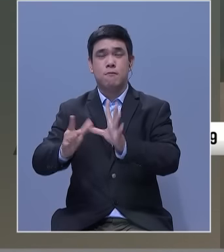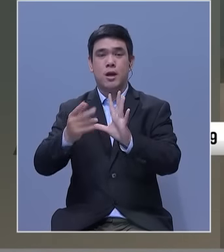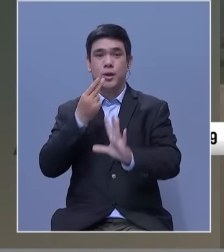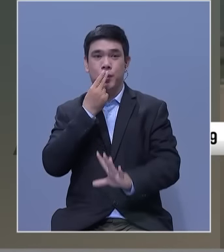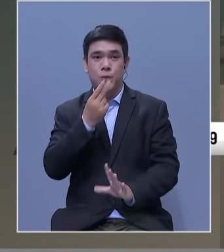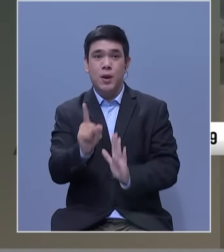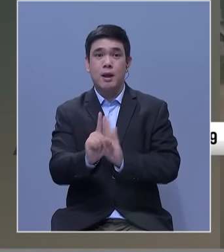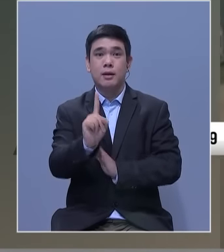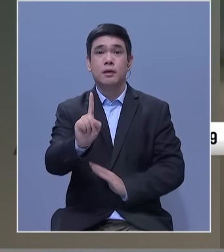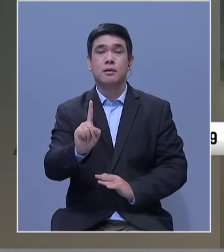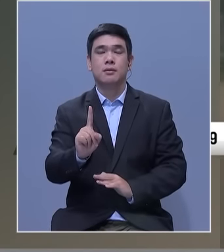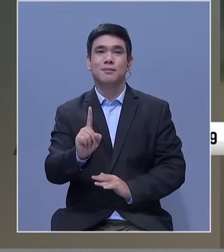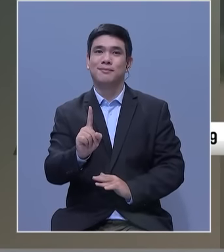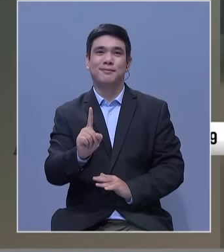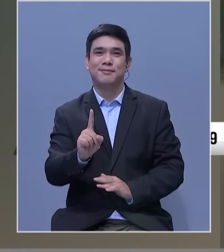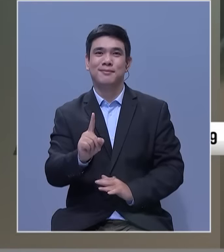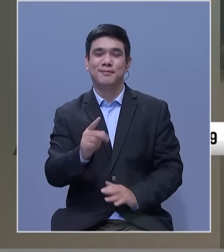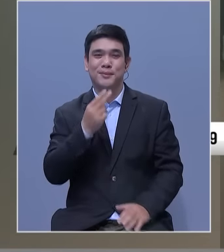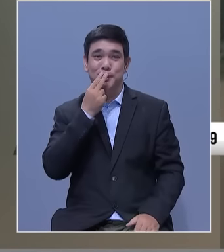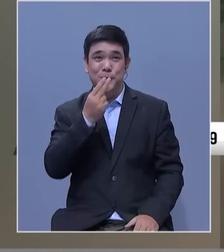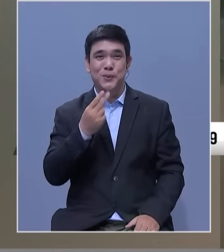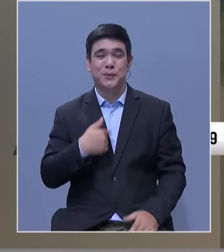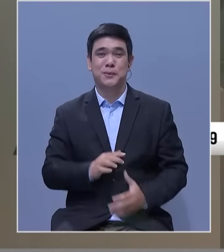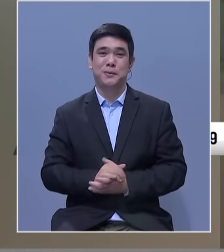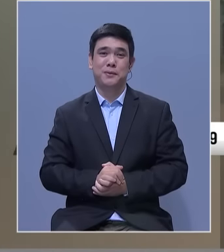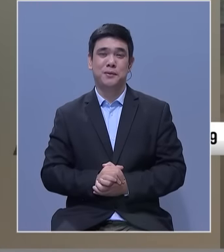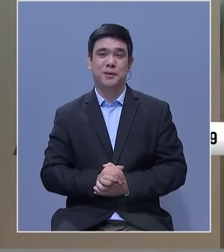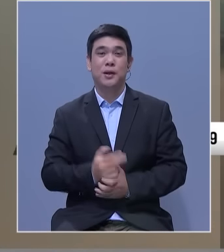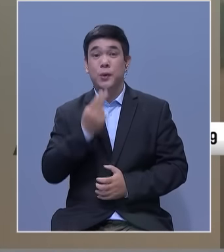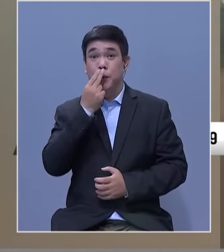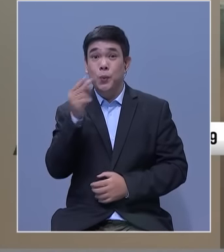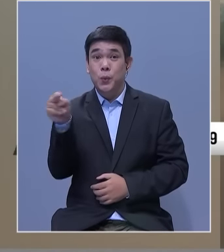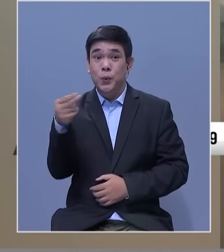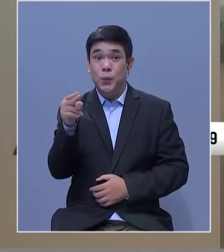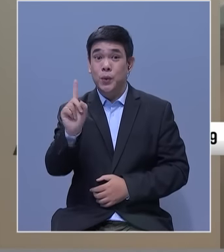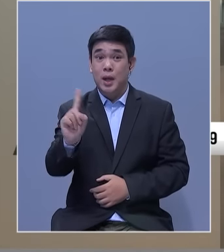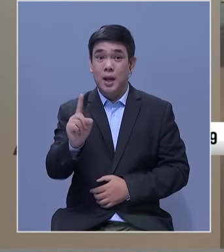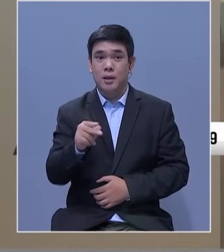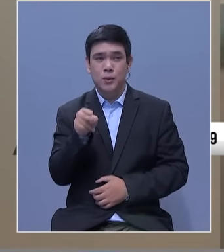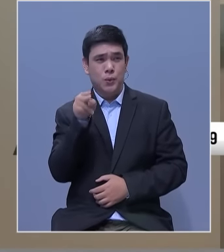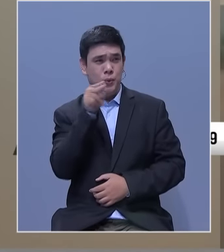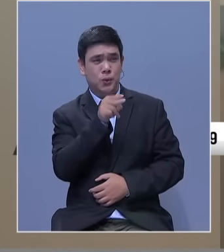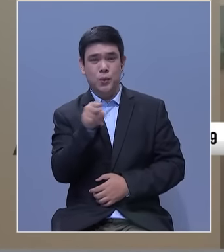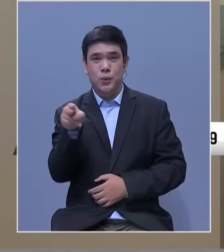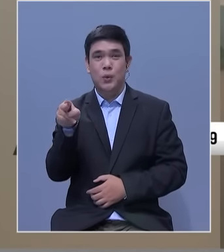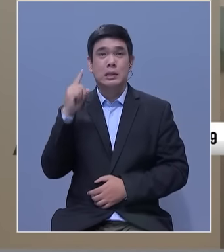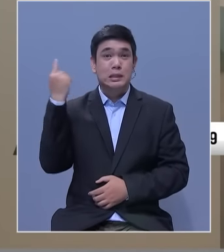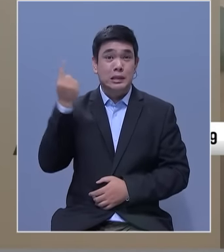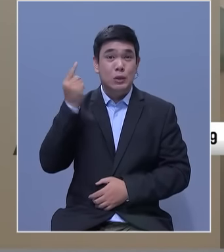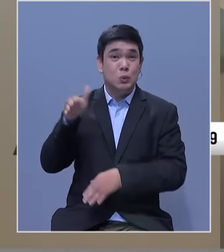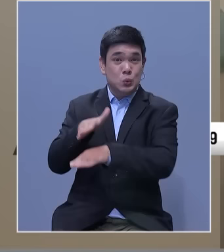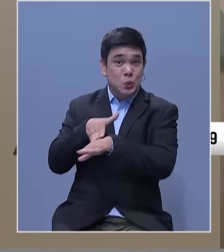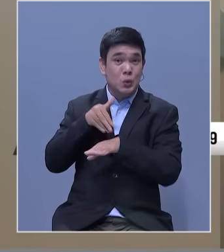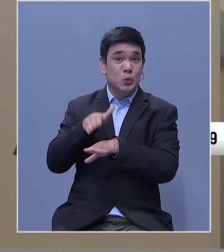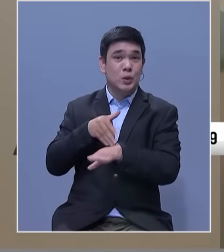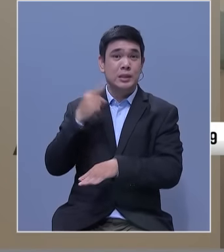ปเที่ยวไม่ได้คุณจอย โอ้เราใช้คำว่ามหากรรมหมอกควันไฟป่า แล้วดูภาพที่เขานำมาใช้ประกอบในการเชิญชวนให้ไปเที่ยวกันที่เชียงใหม่